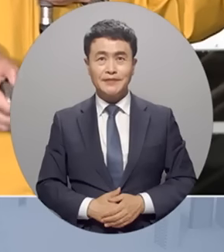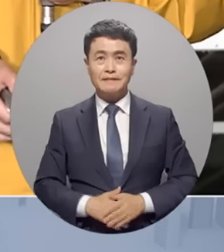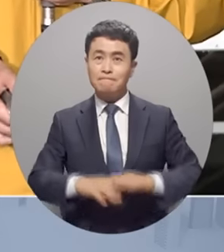현재 수도권과 강원도 등 중부지방 전역과 경남권에 호우특보가 내려져 있습니다. 특히 강원도를 중심으로